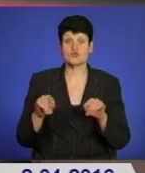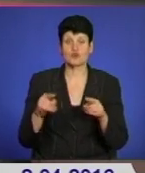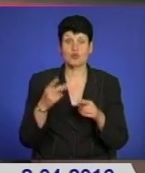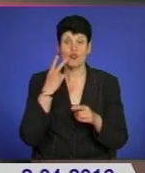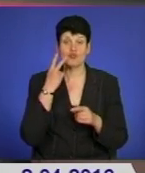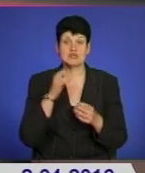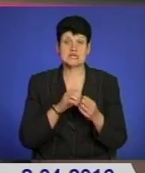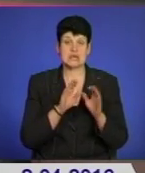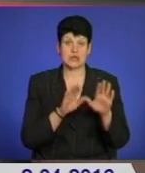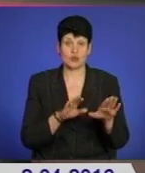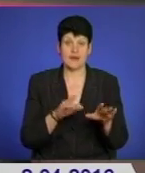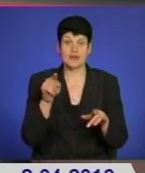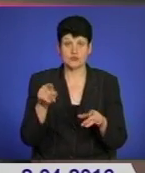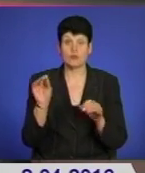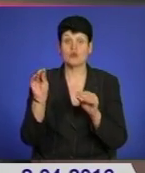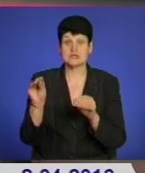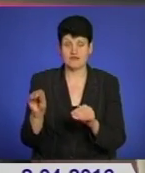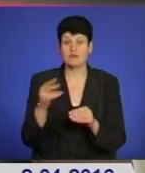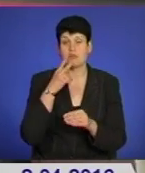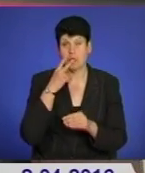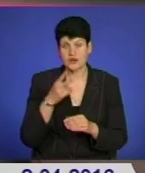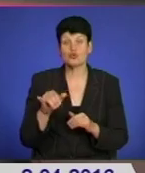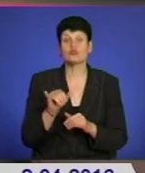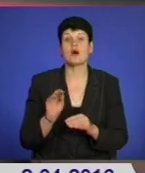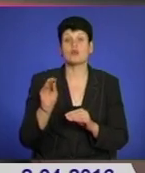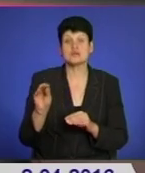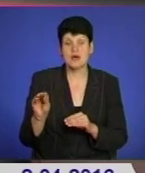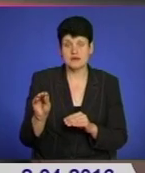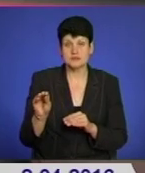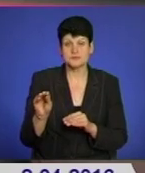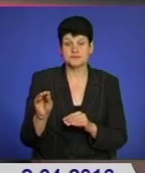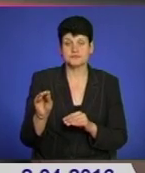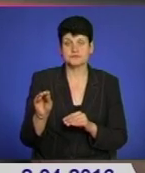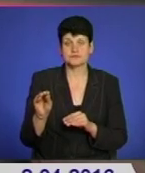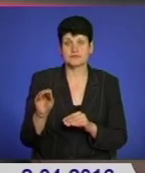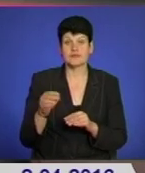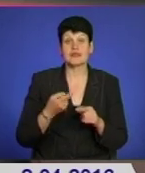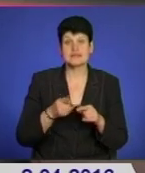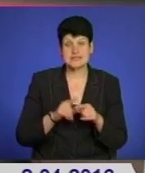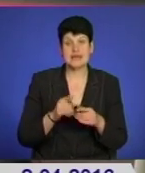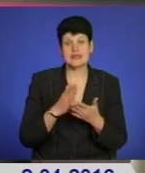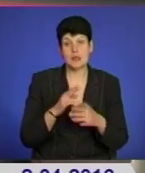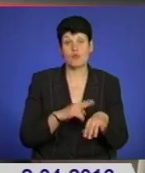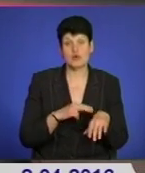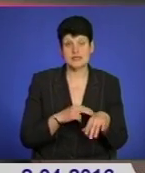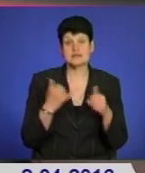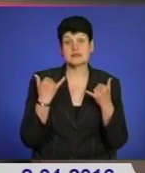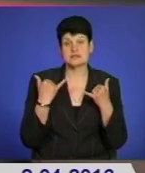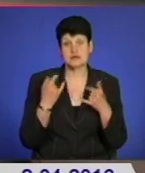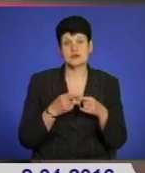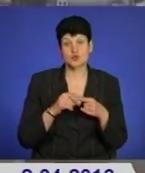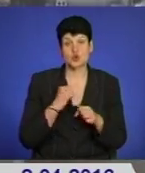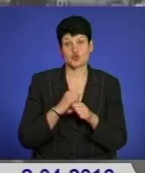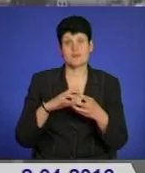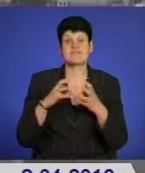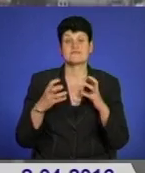тут. А те, що він поставив, він бачив, де він ставить. Не знаю, хай... Це є поліція, і вона зараз зробить з цього всього